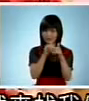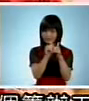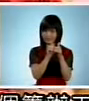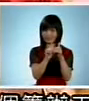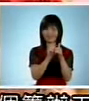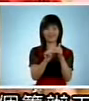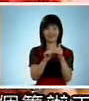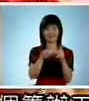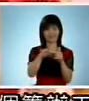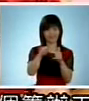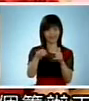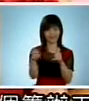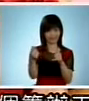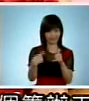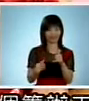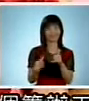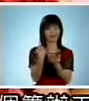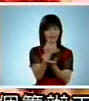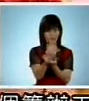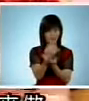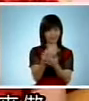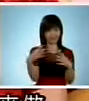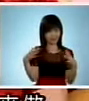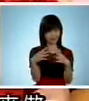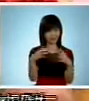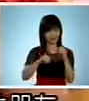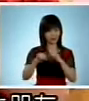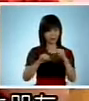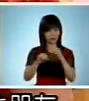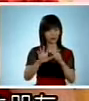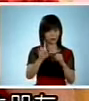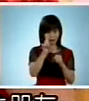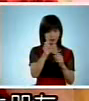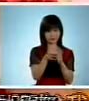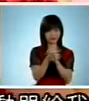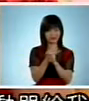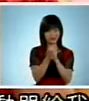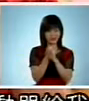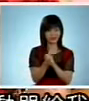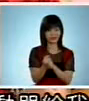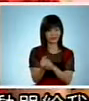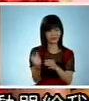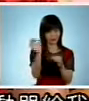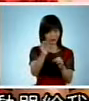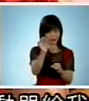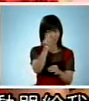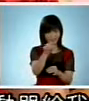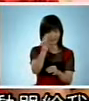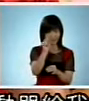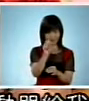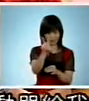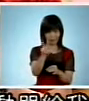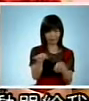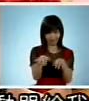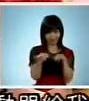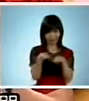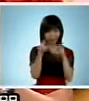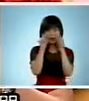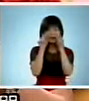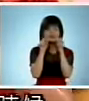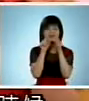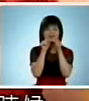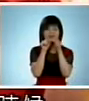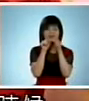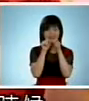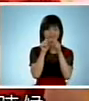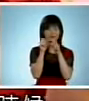找我们，他们愿意来投入这个筹办工作，跟我们一起来做。而且就有一位朋友哈、啊。他捐了1200个振动器给我们，那个振动